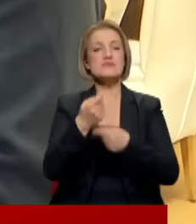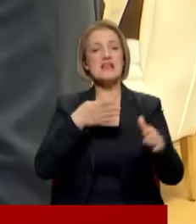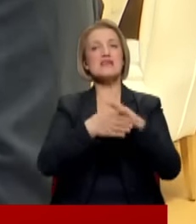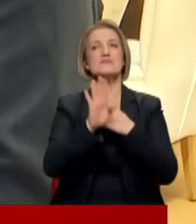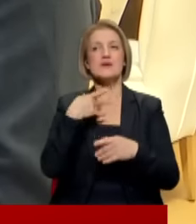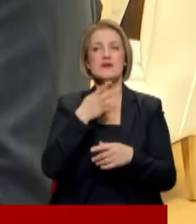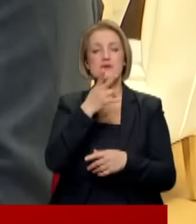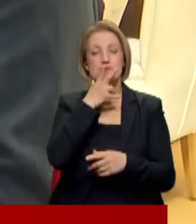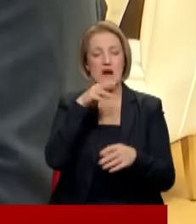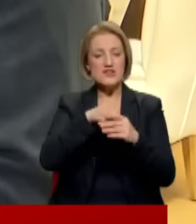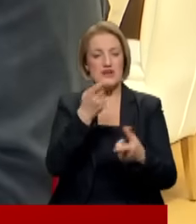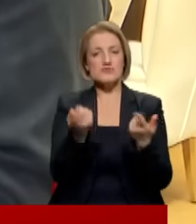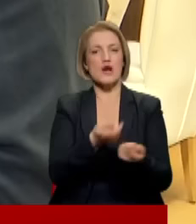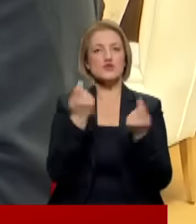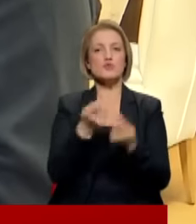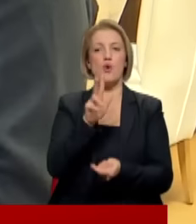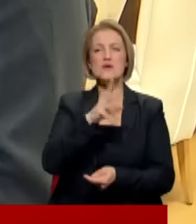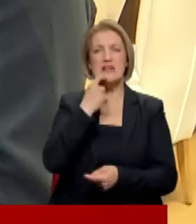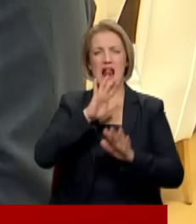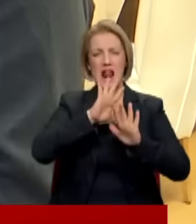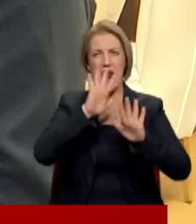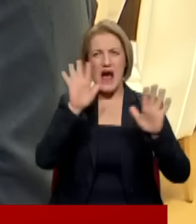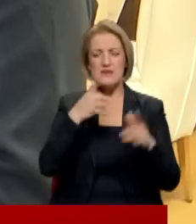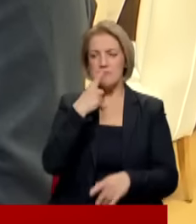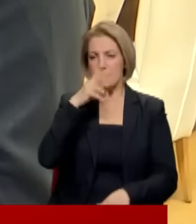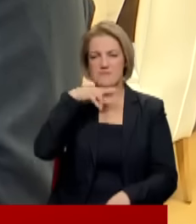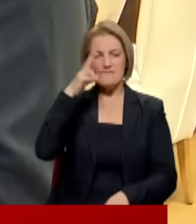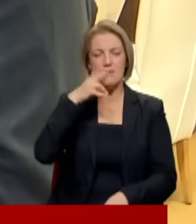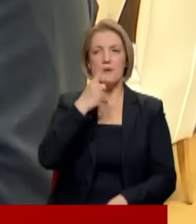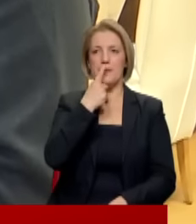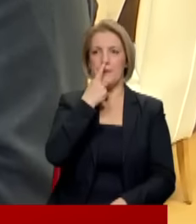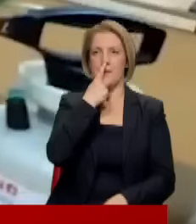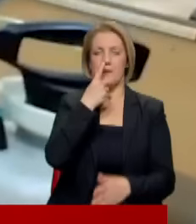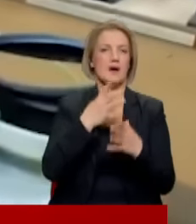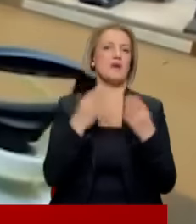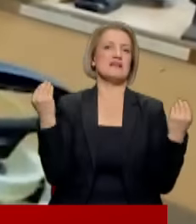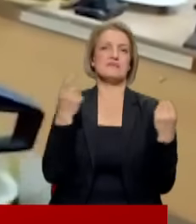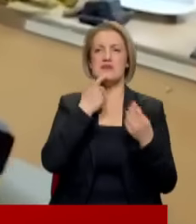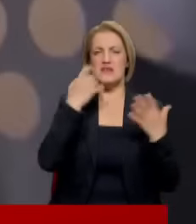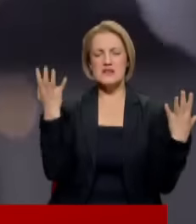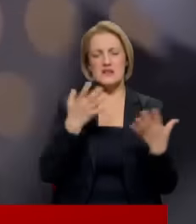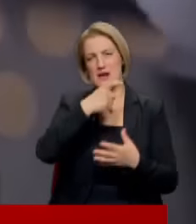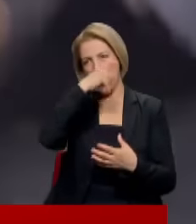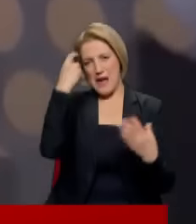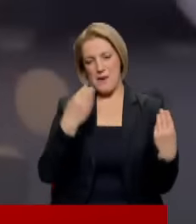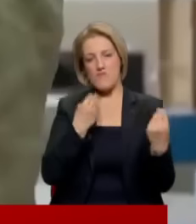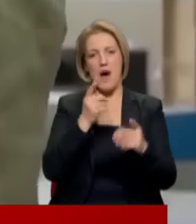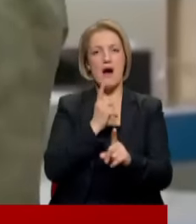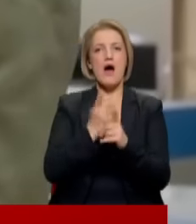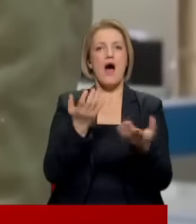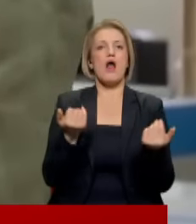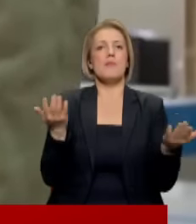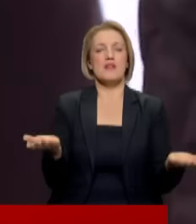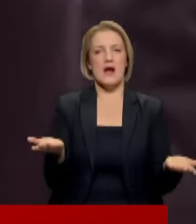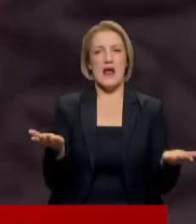tütünlerin içerisinde çalıştırıldım ve 30 yıldır Her şey bana Tütün kokuyor koku duyumu kaybettim yıllarını verdiler ama karşılığını